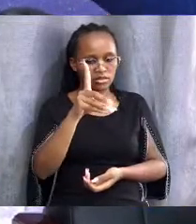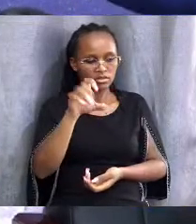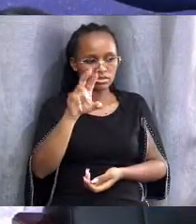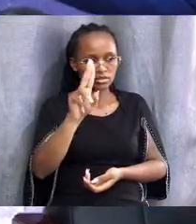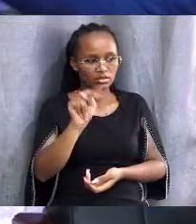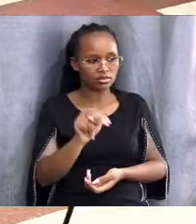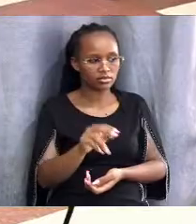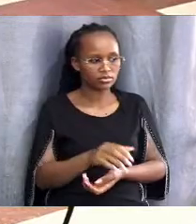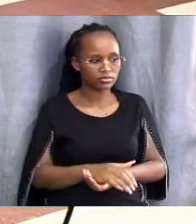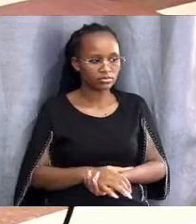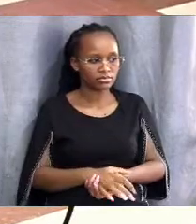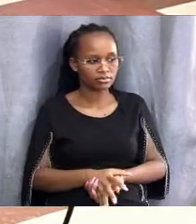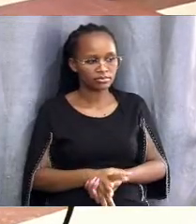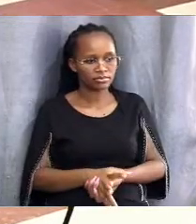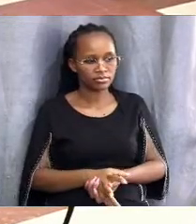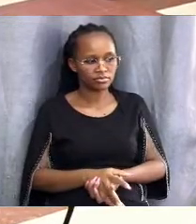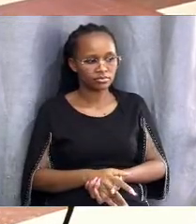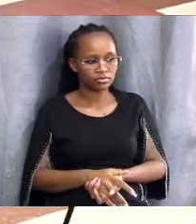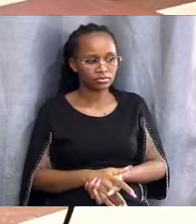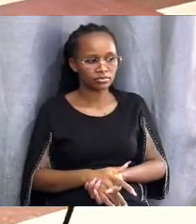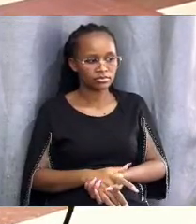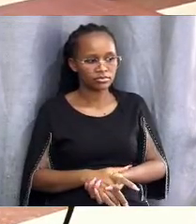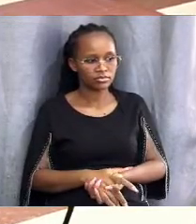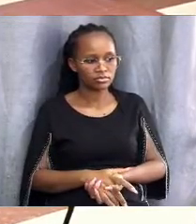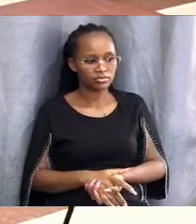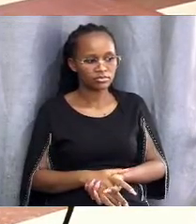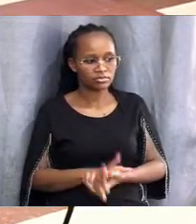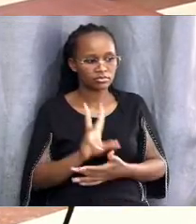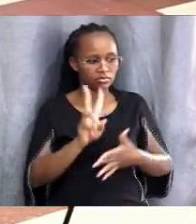wajiadae. Ndio tuweze kusoma,